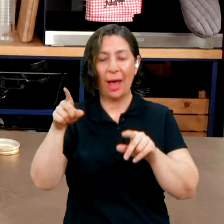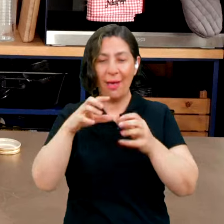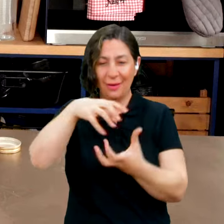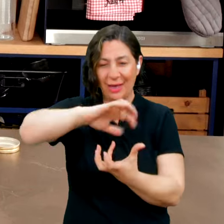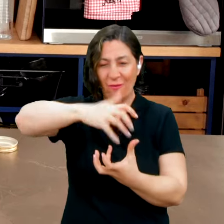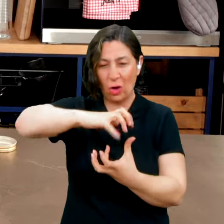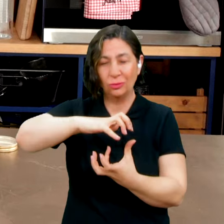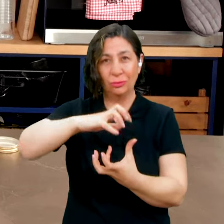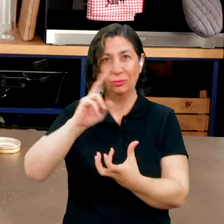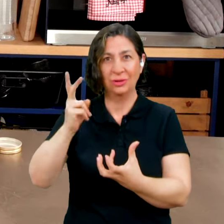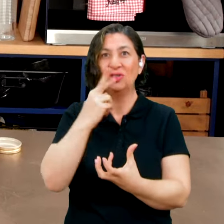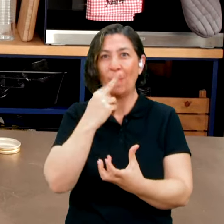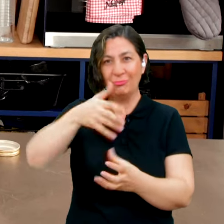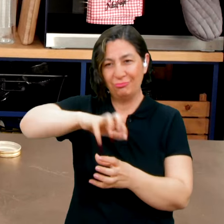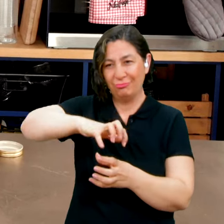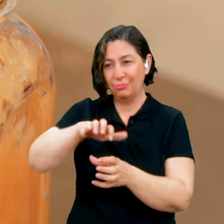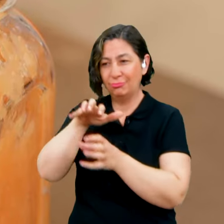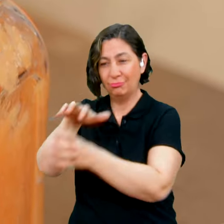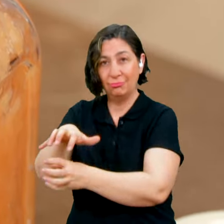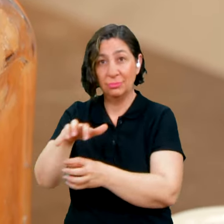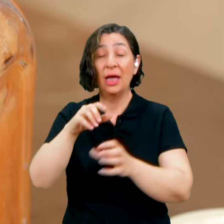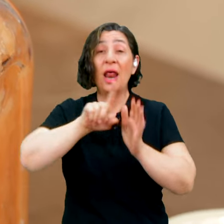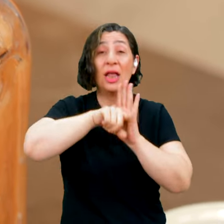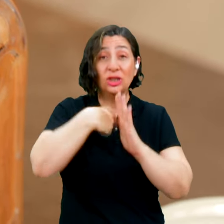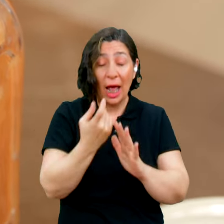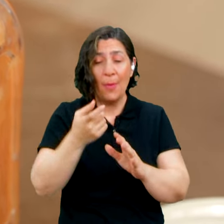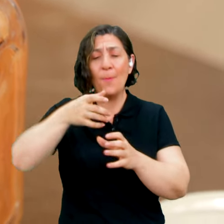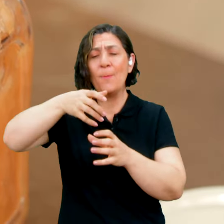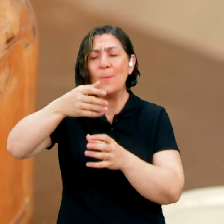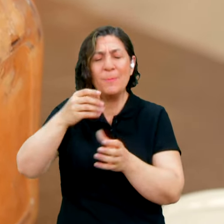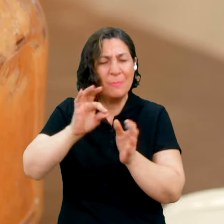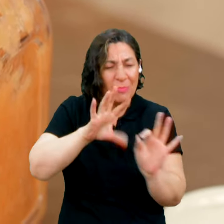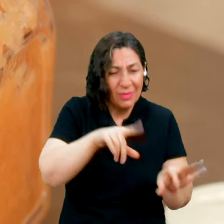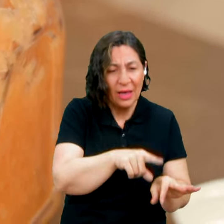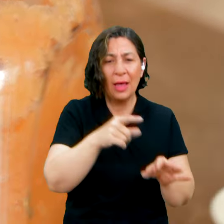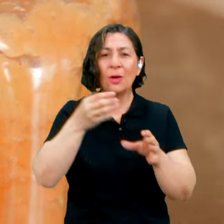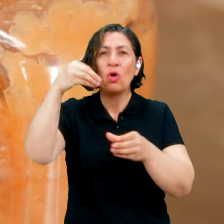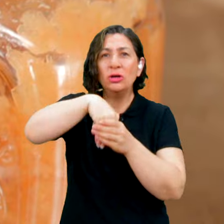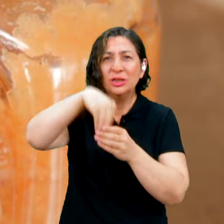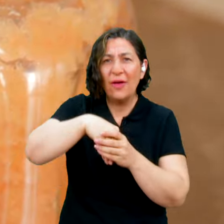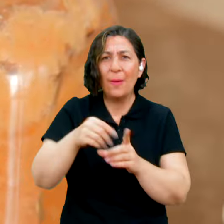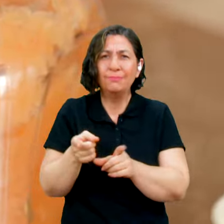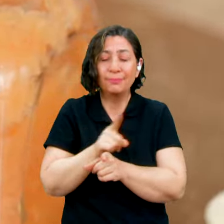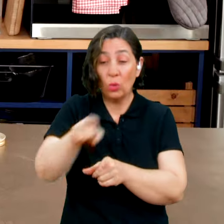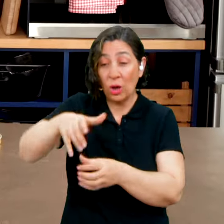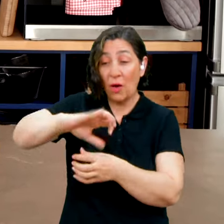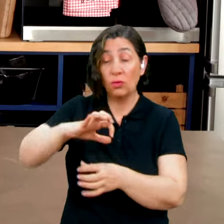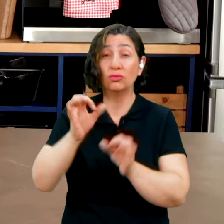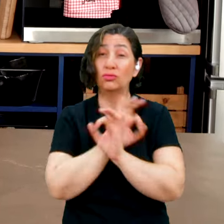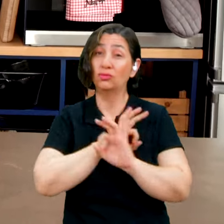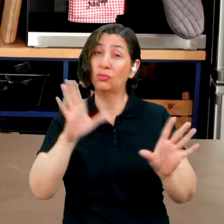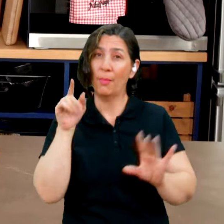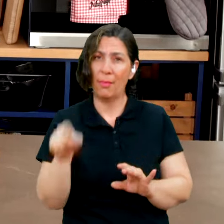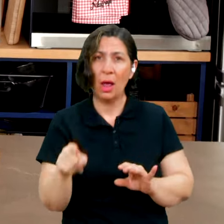Paşabahçe homemade kavanozlarda saklamanızı tavsiye ederim. Reçel, marmelat, konserve ve benzeri ürünleri saklamak için bundan daha